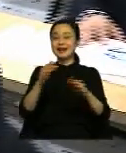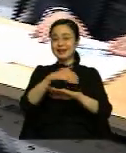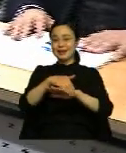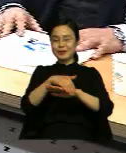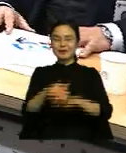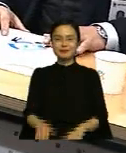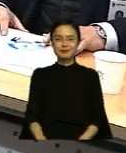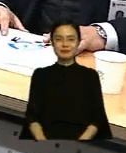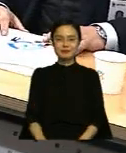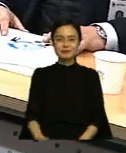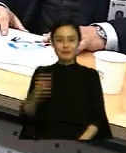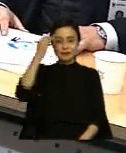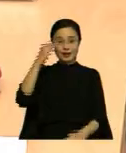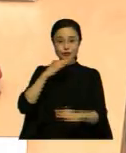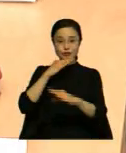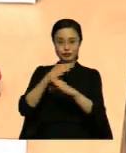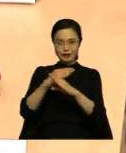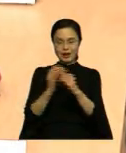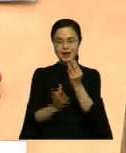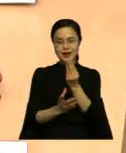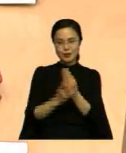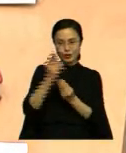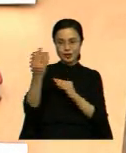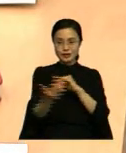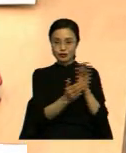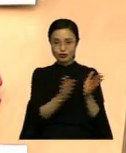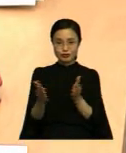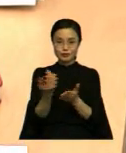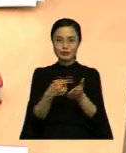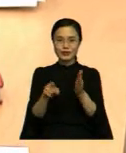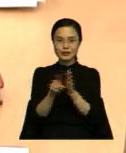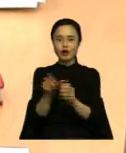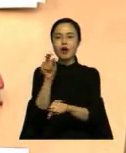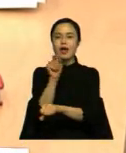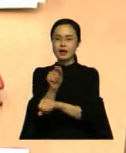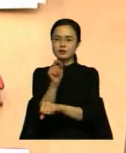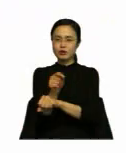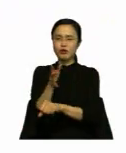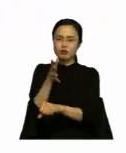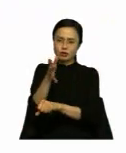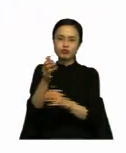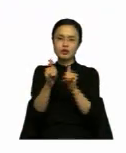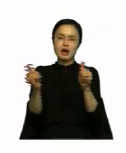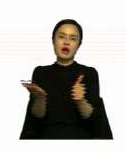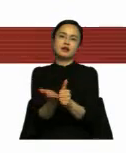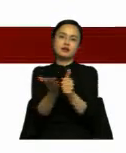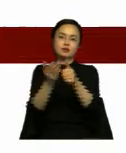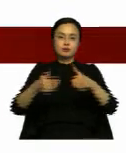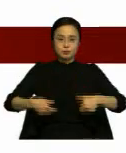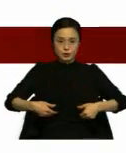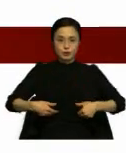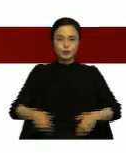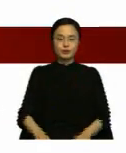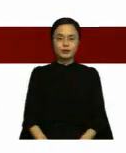최소화하고 상생을 이루기 위해선 행정력의 뒷받침이 무엇보다 중요하다는 지적입니다.